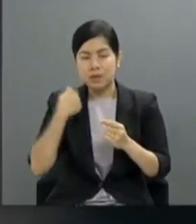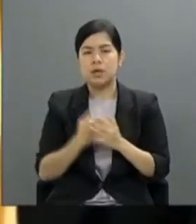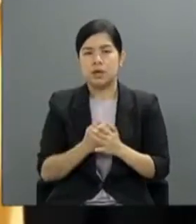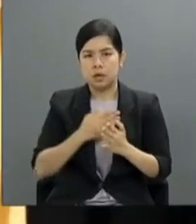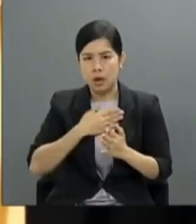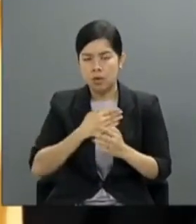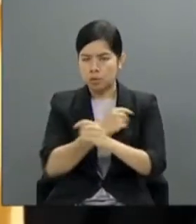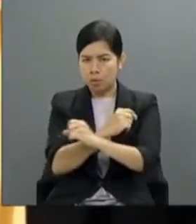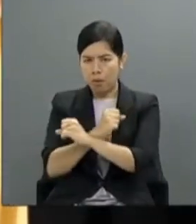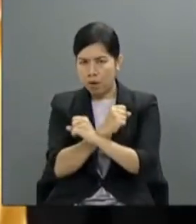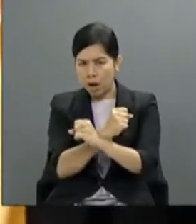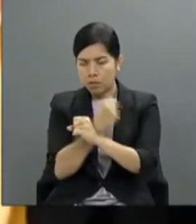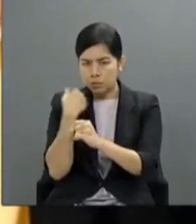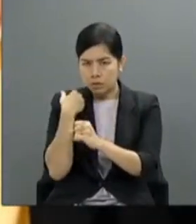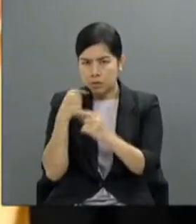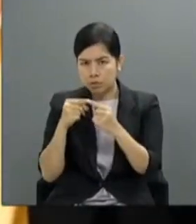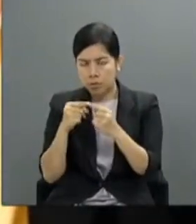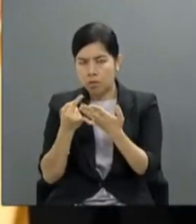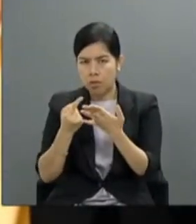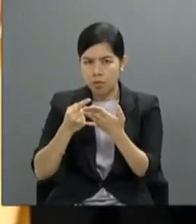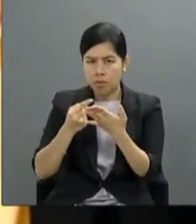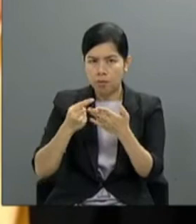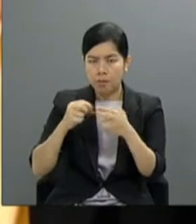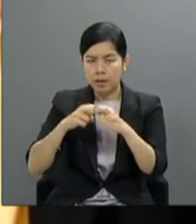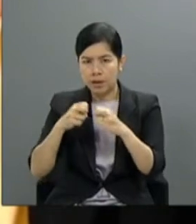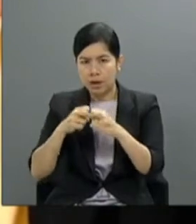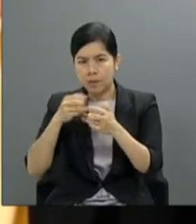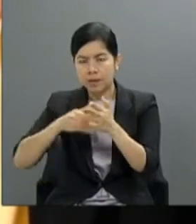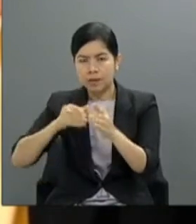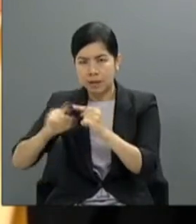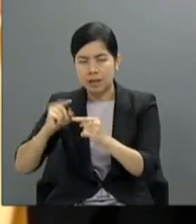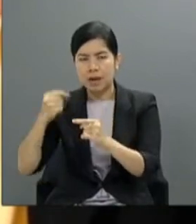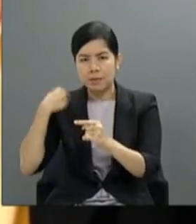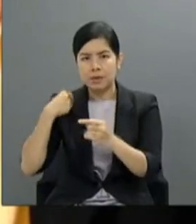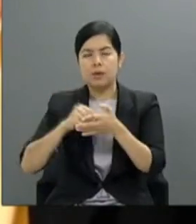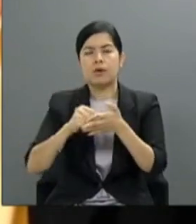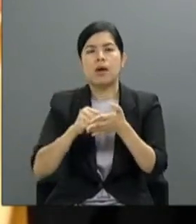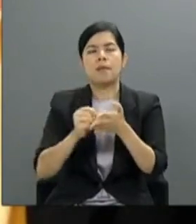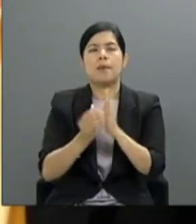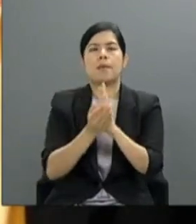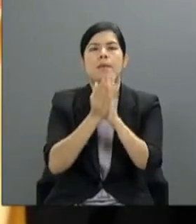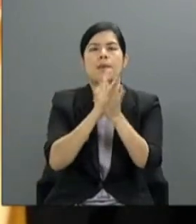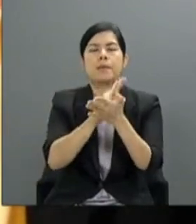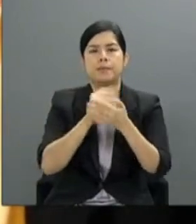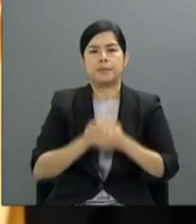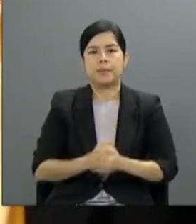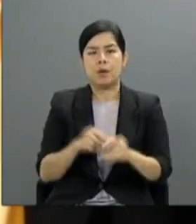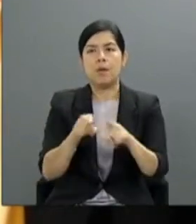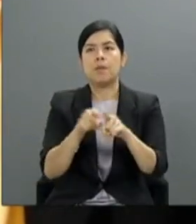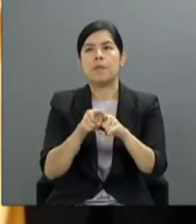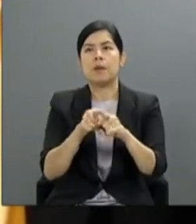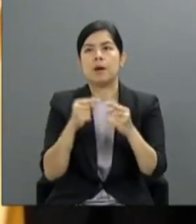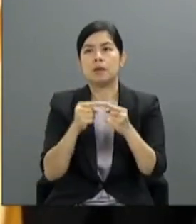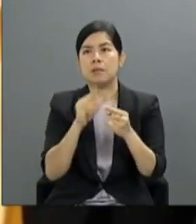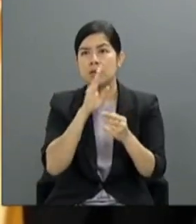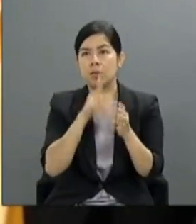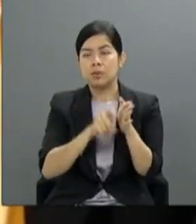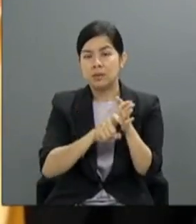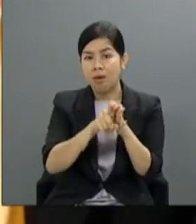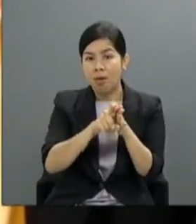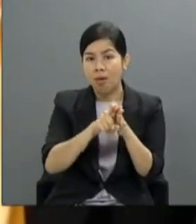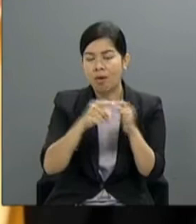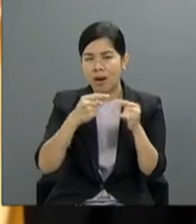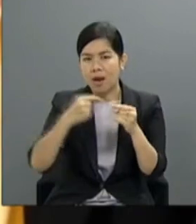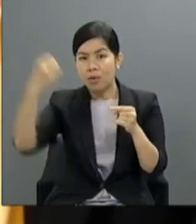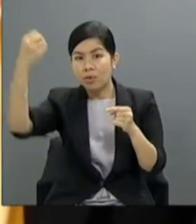ขึ้นอยู่กับความเข้มของตัวนี้มันมีความเข้มมากมันก็ตายอ่ะก็คือเหมือนแบบเชื้อโรคโดนแดดพี่แต่ว่าอันนี้มัน